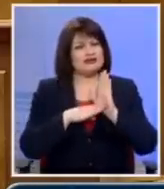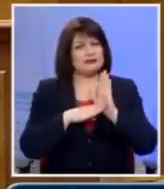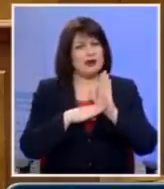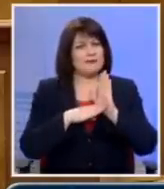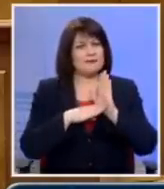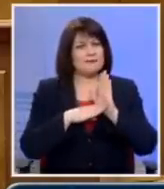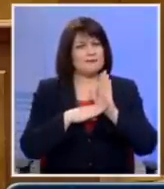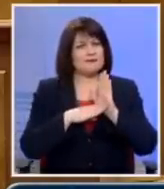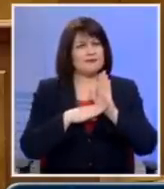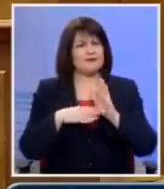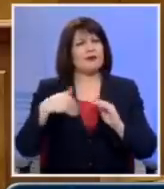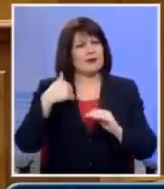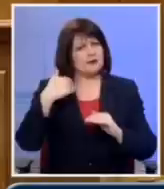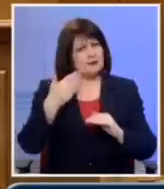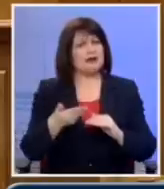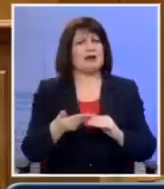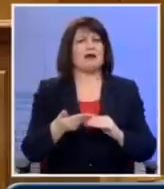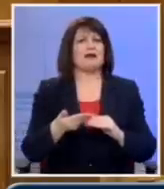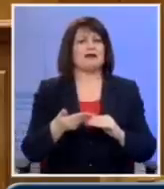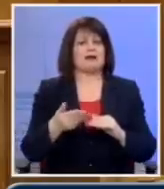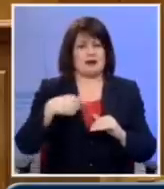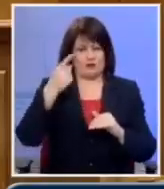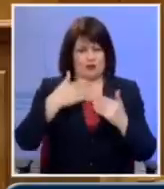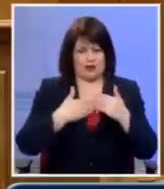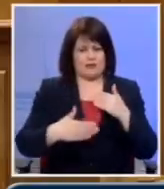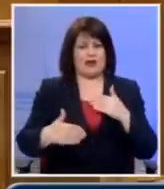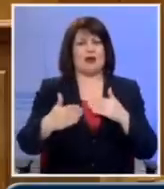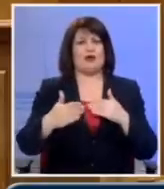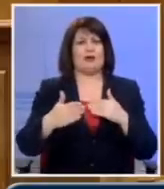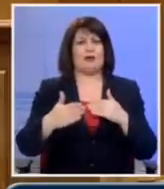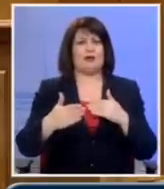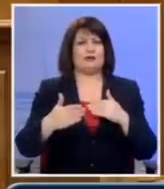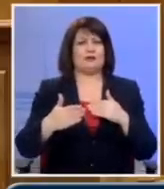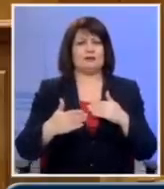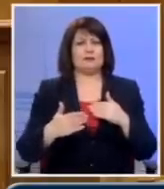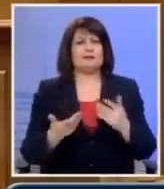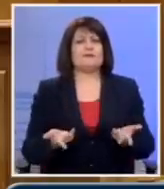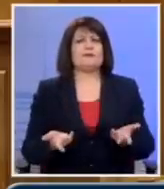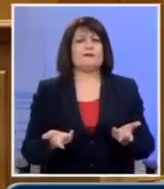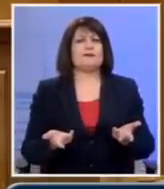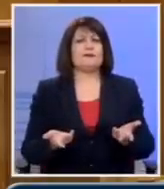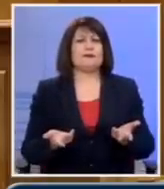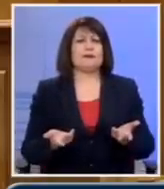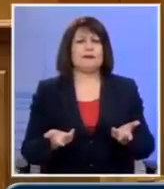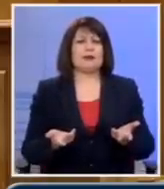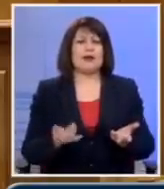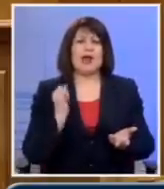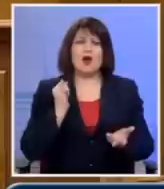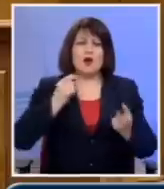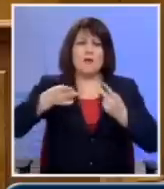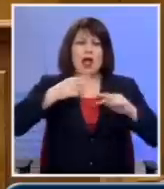που έγινε ακολούθως την επόμενη περίοδο δεν έχει αναπάντητα ερωτήματα και